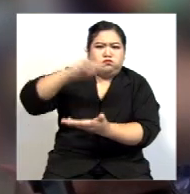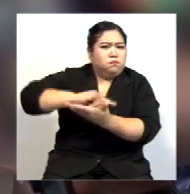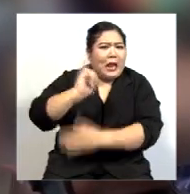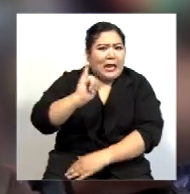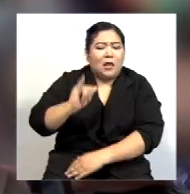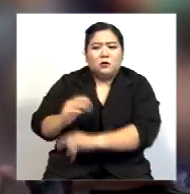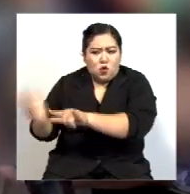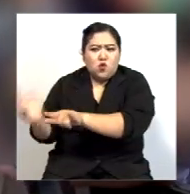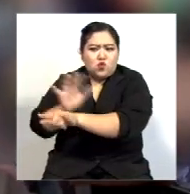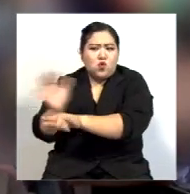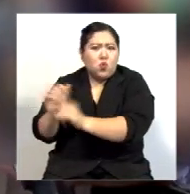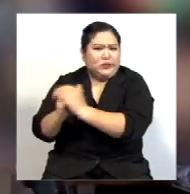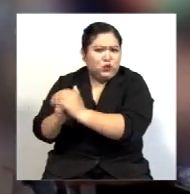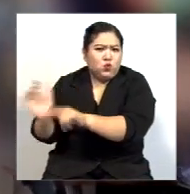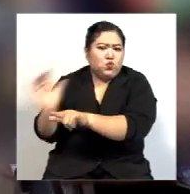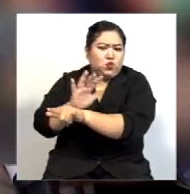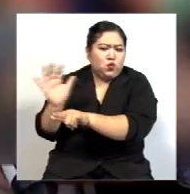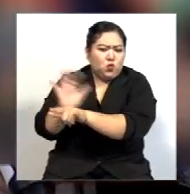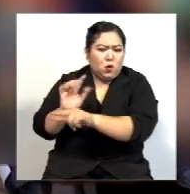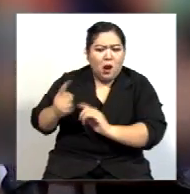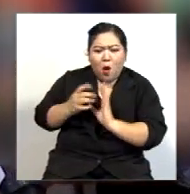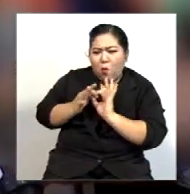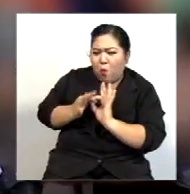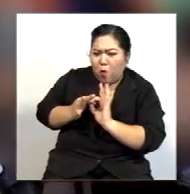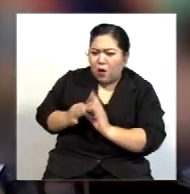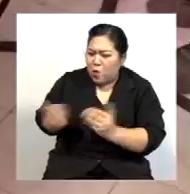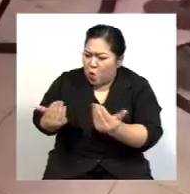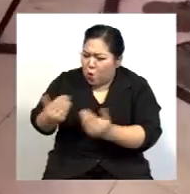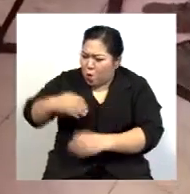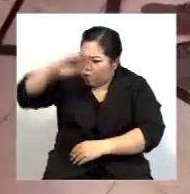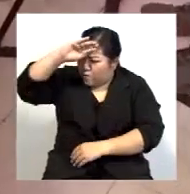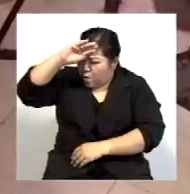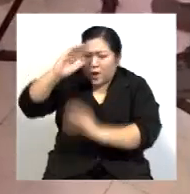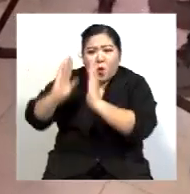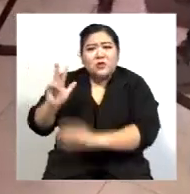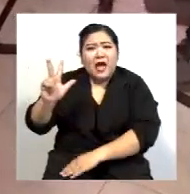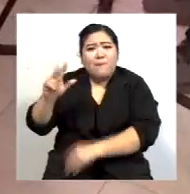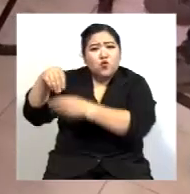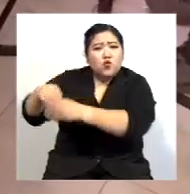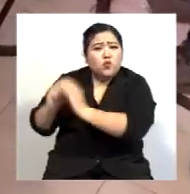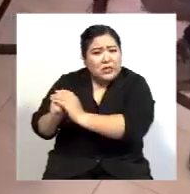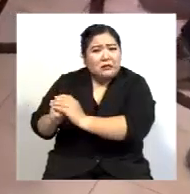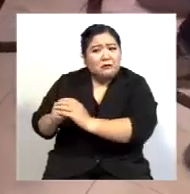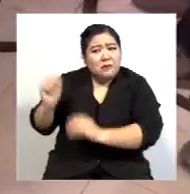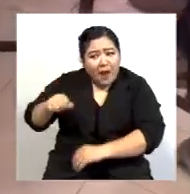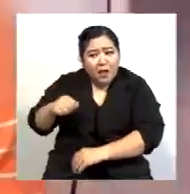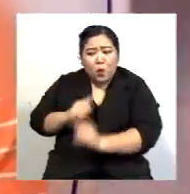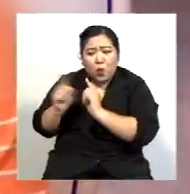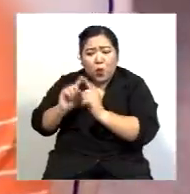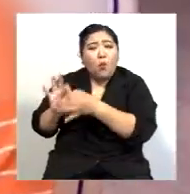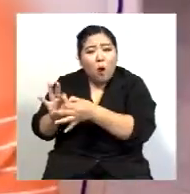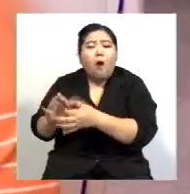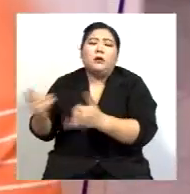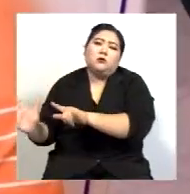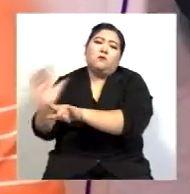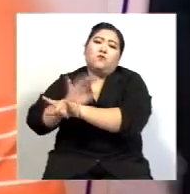ากอู่ฮั่นตอนแรกก็เป็นห่วงเหมือนกันว่าลูกเนี่ยจะอยู่ใน3คนที่ไม่ได้กลับมาหรือเปล่านะคะแต่ว่าวันนี้ได้คุยกันแล้วผ่านวิดีโอ